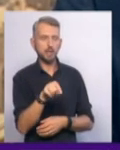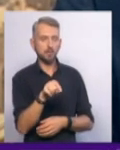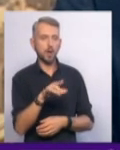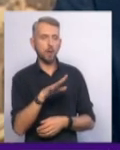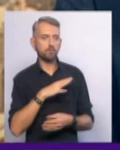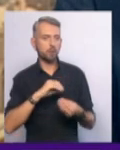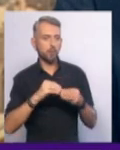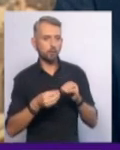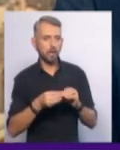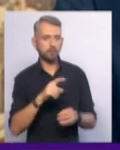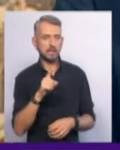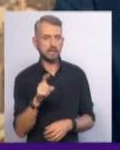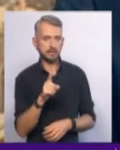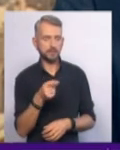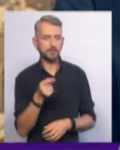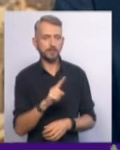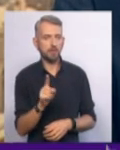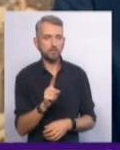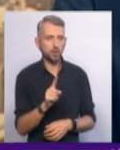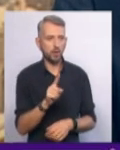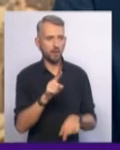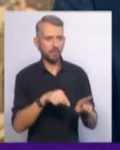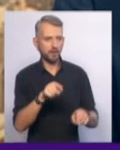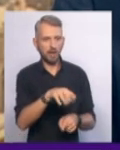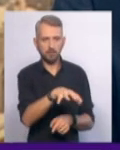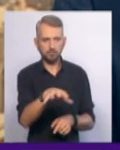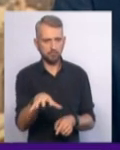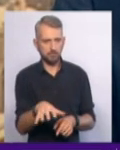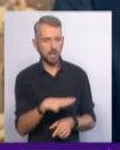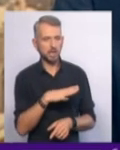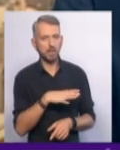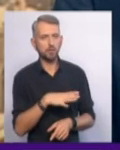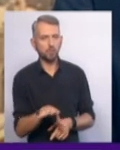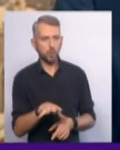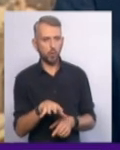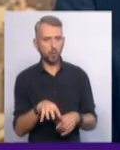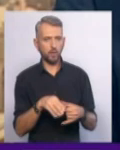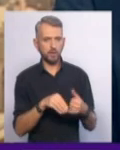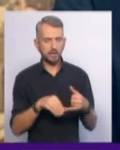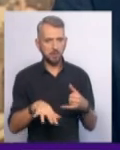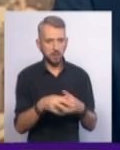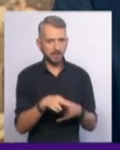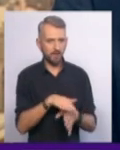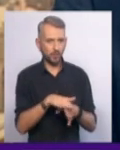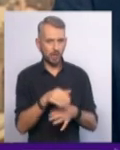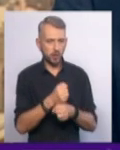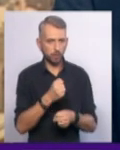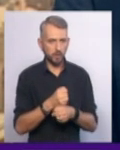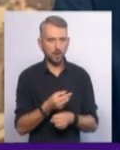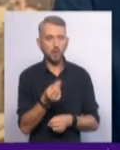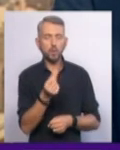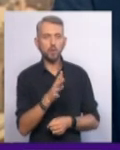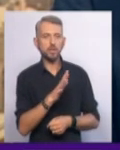була проблема з тим, що на деяких об'єктах просто не було землі для виконання робіт. Тому кошти